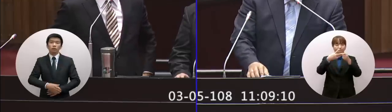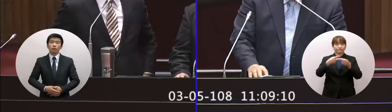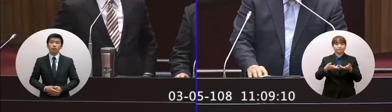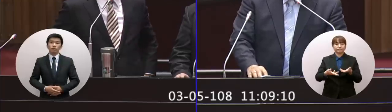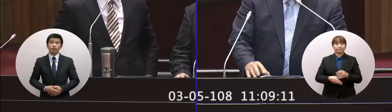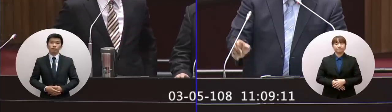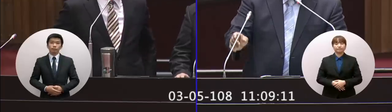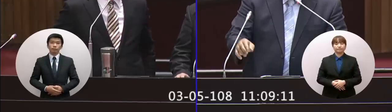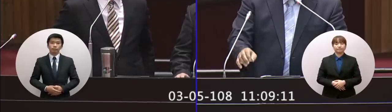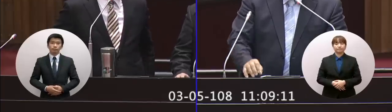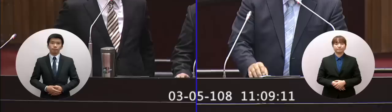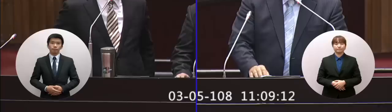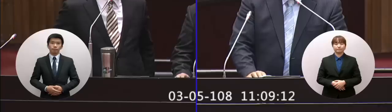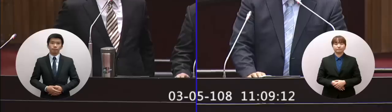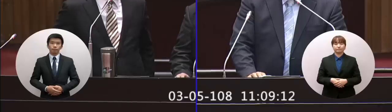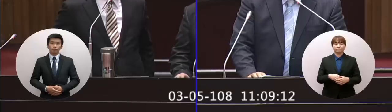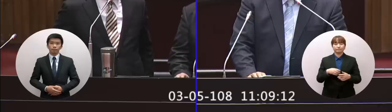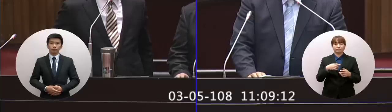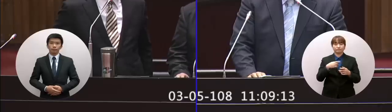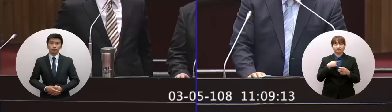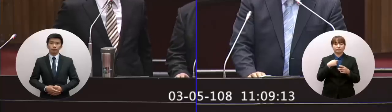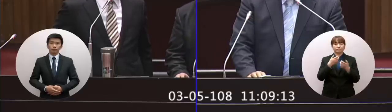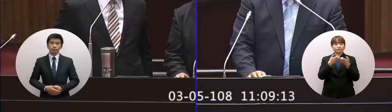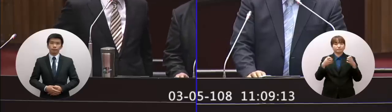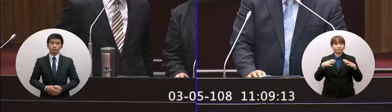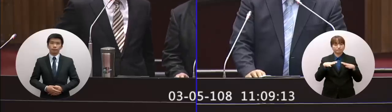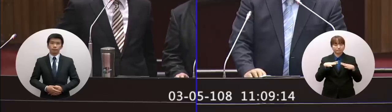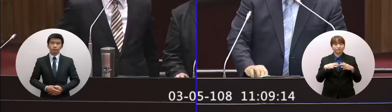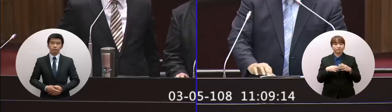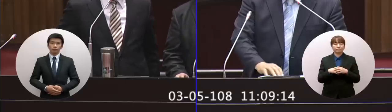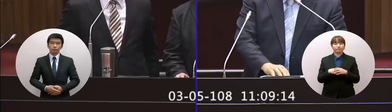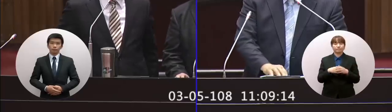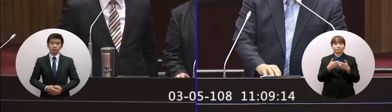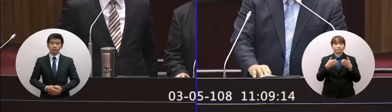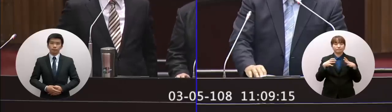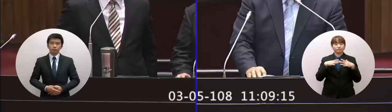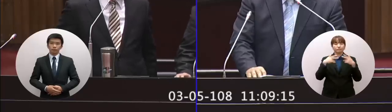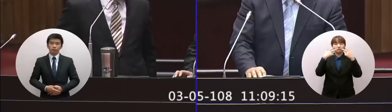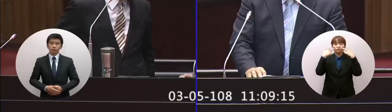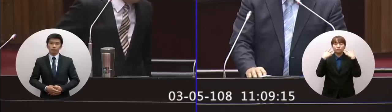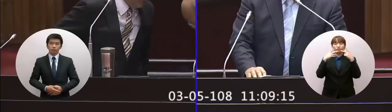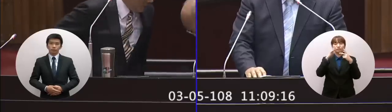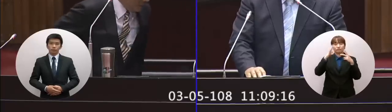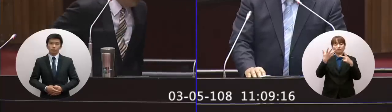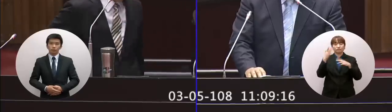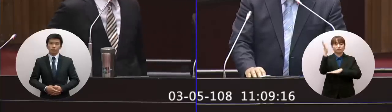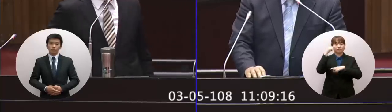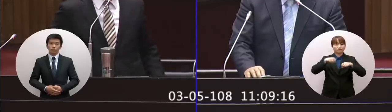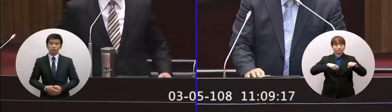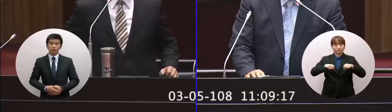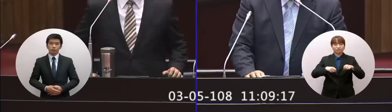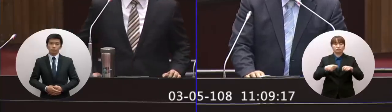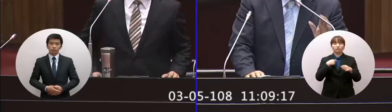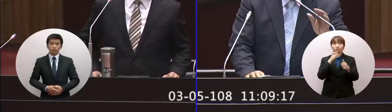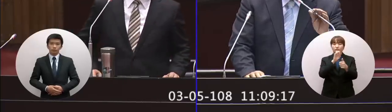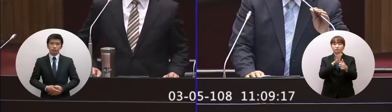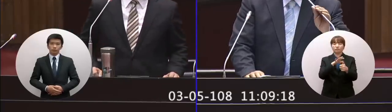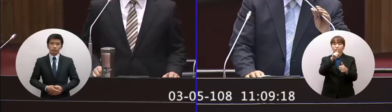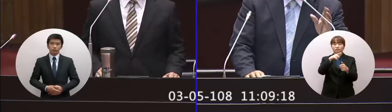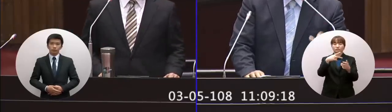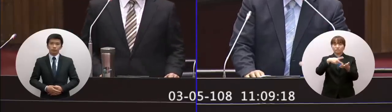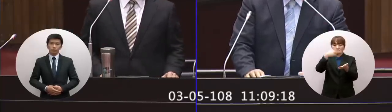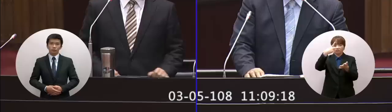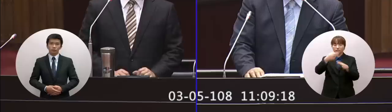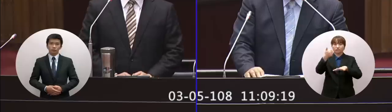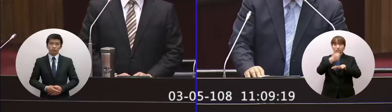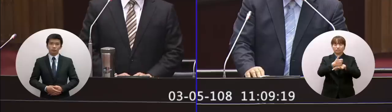呢，我要跟院长啊在这分享原住民的相关的政策。我已经跟你说过，你是第二